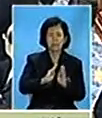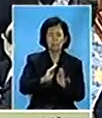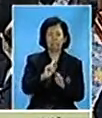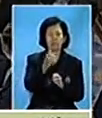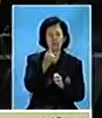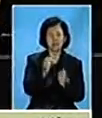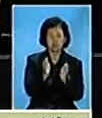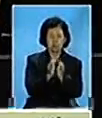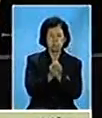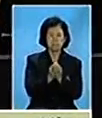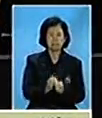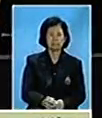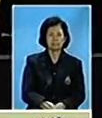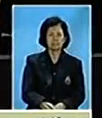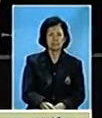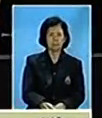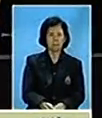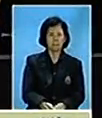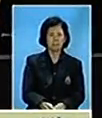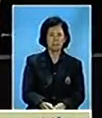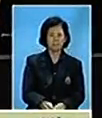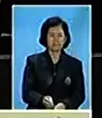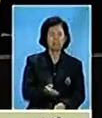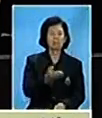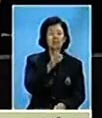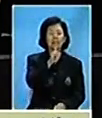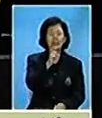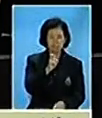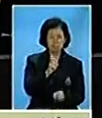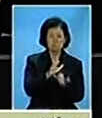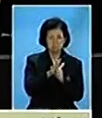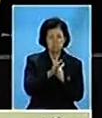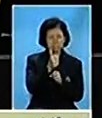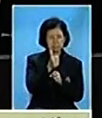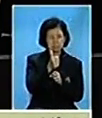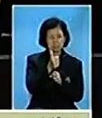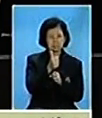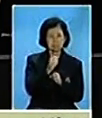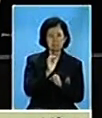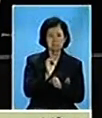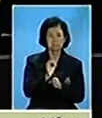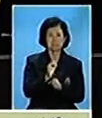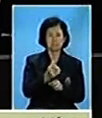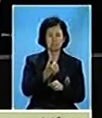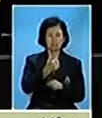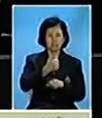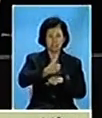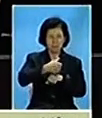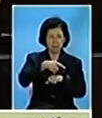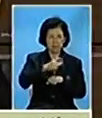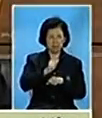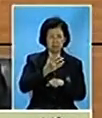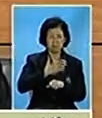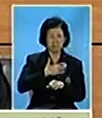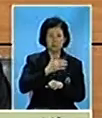ครับธนุรักษ์ครับพอจะไปได้ไหมครับชื่อคลุมที่ชื่อเดียวเลยครับ กับเรียนท่านประธานที่เคารพครับกับผมนายอนุรักษ์นิยมเวชสมาชิกวุ